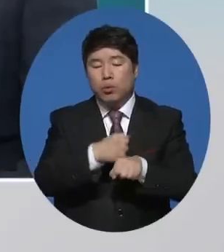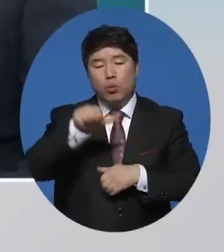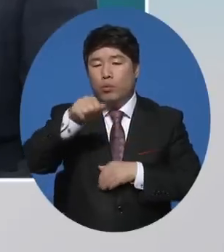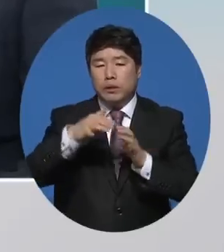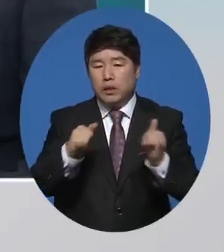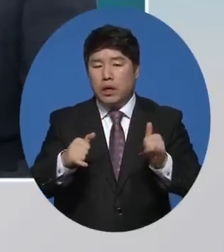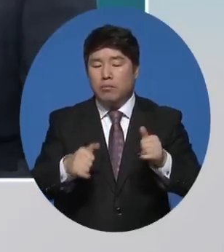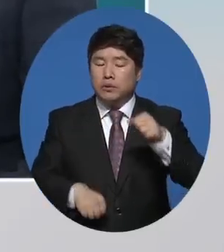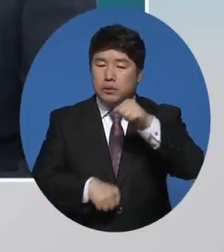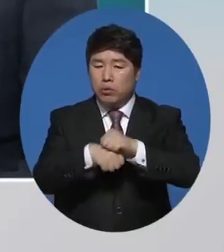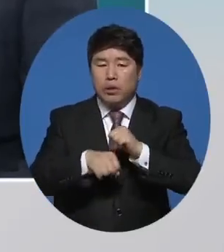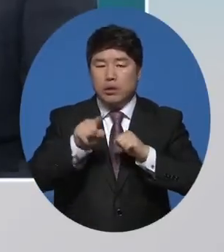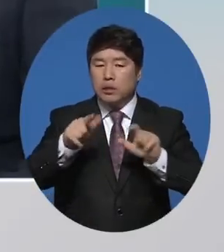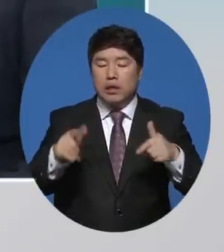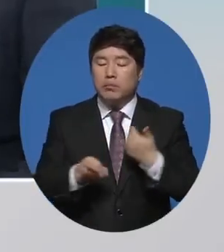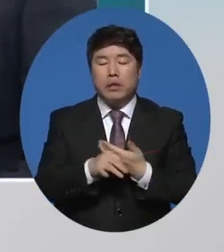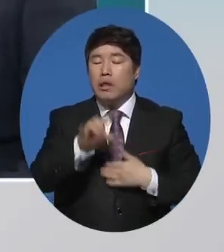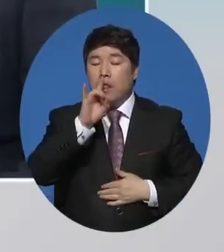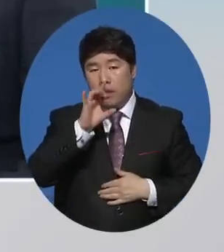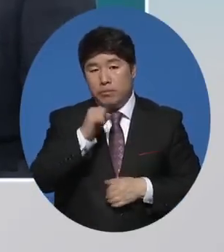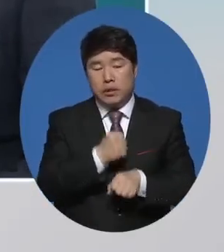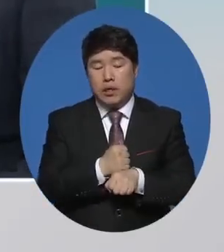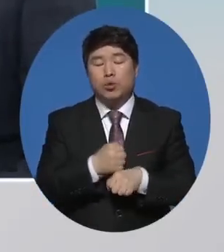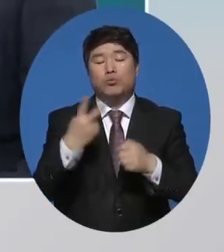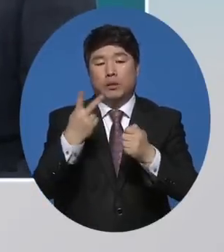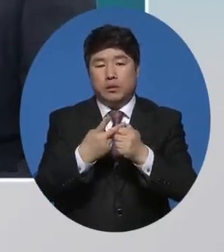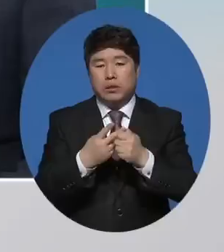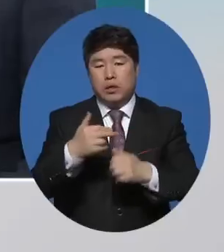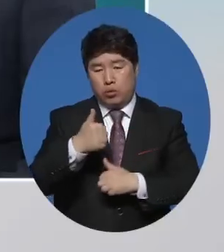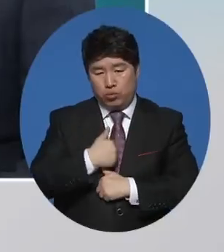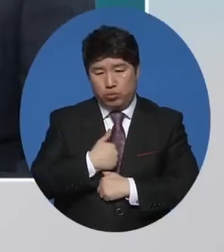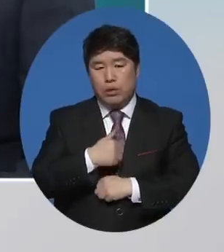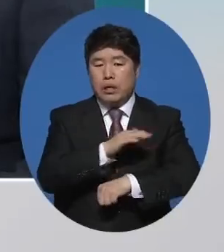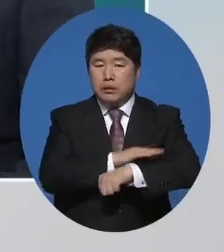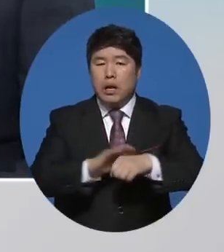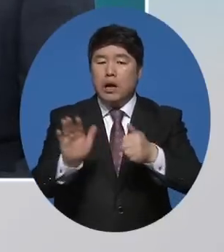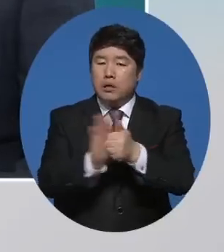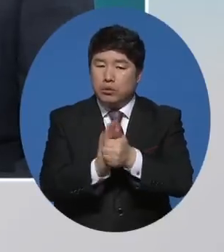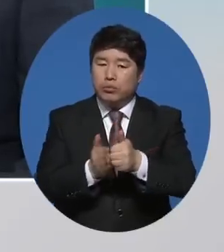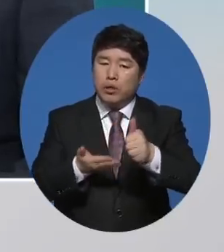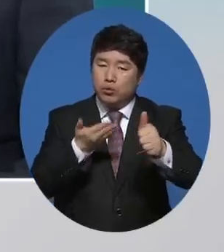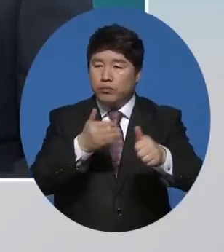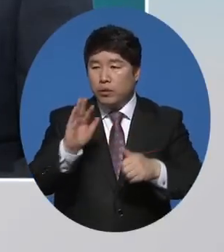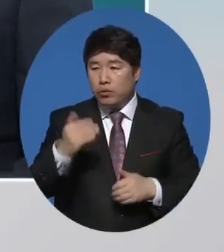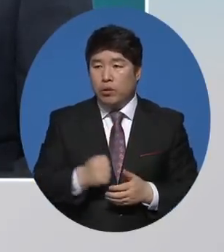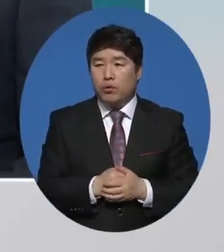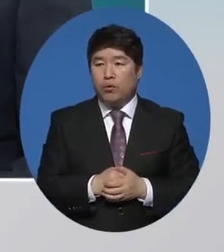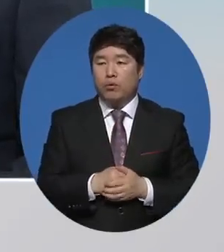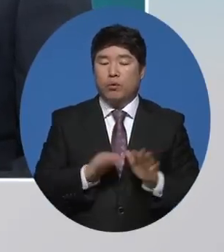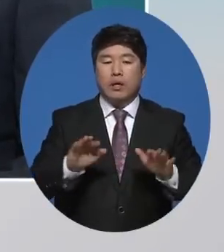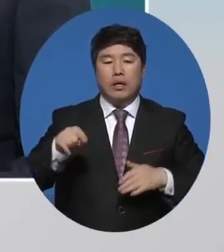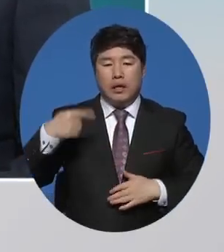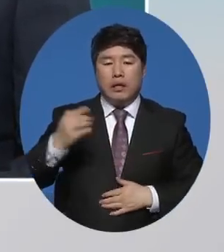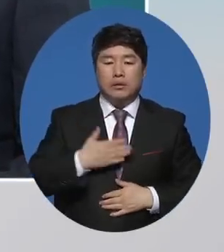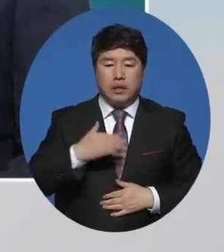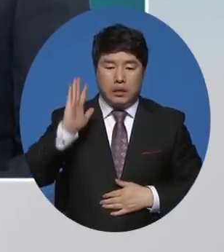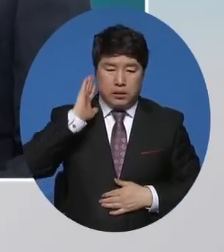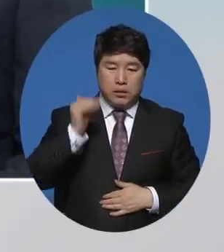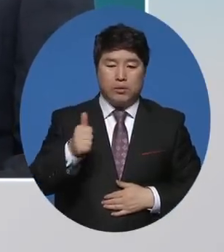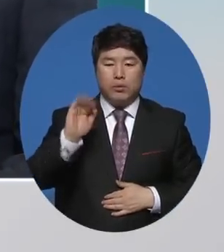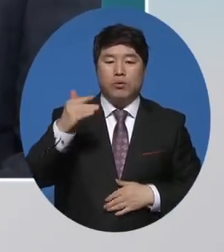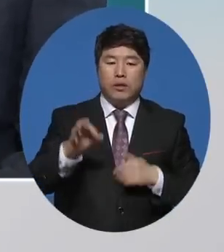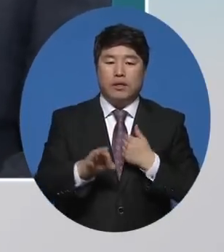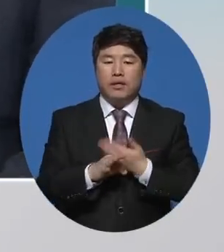않은면 펑크가납니다 두 번째 군대 제대로 대우를 해 주면 되고요 그다음에 제가 대통령이 되면